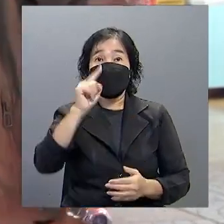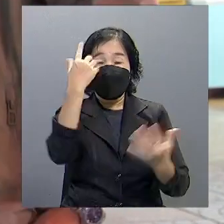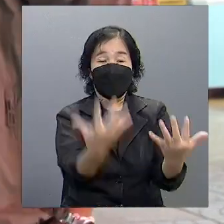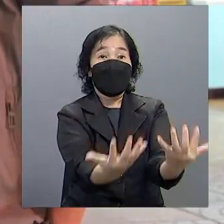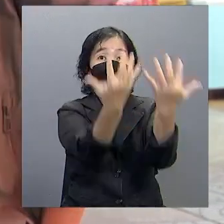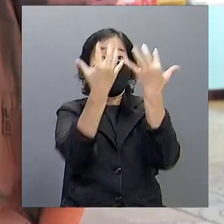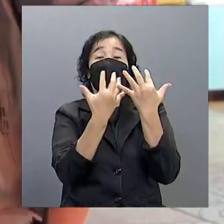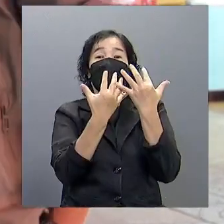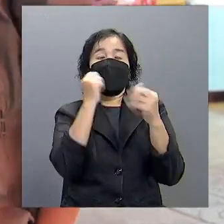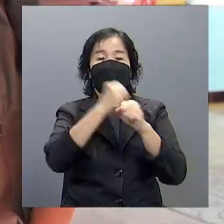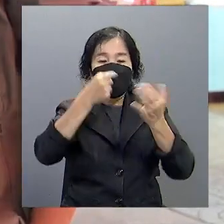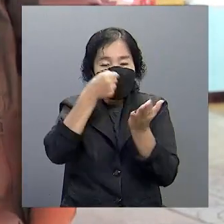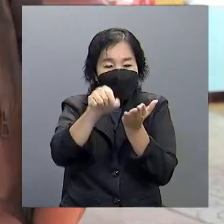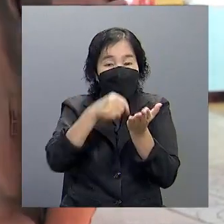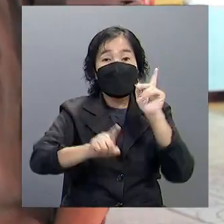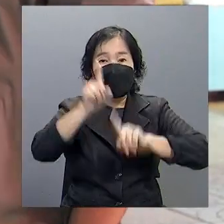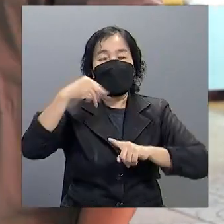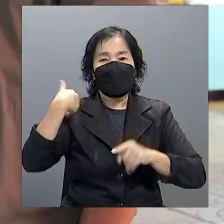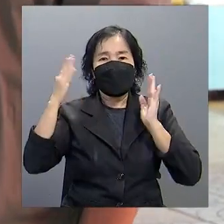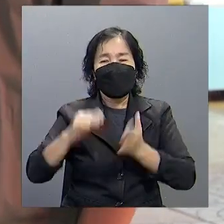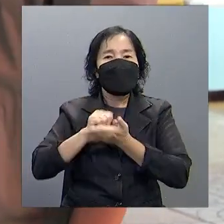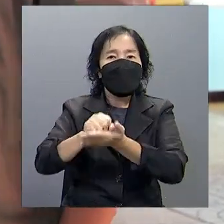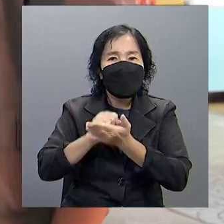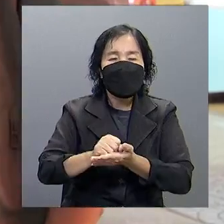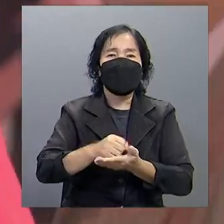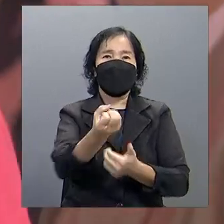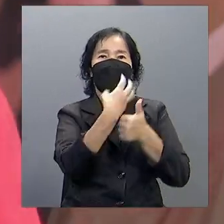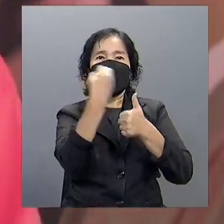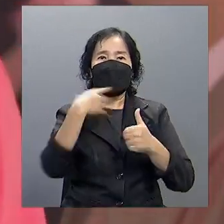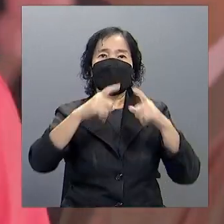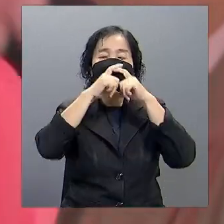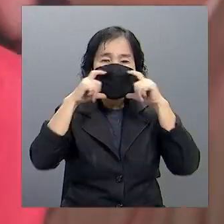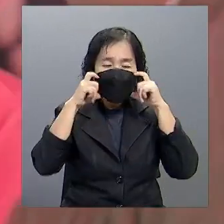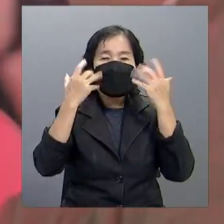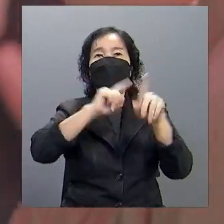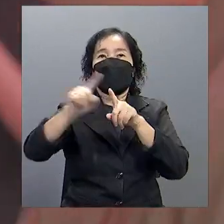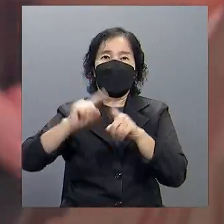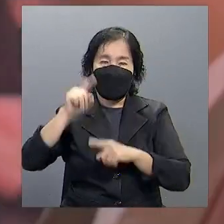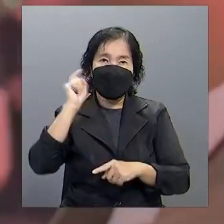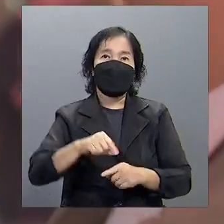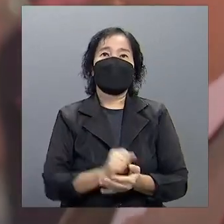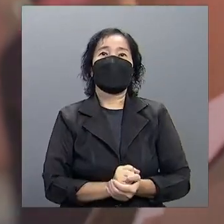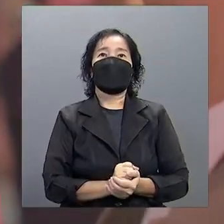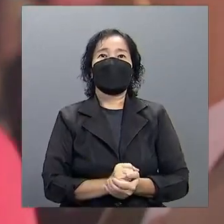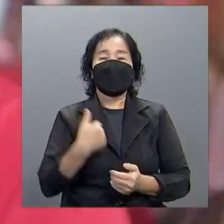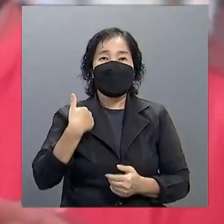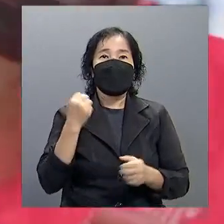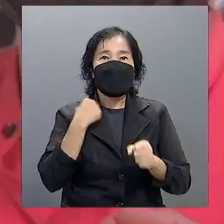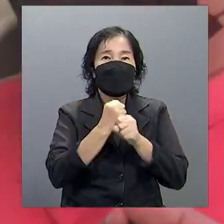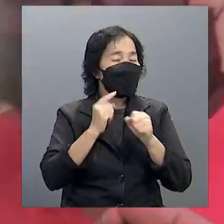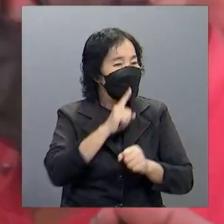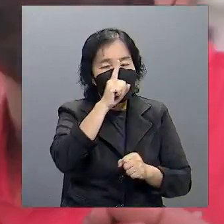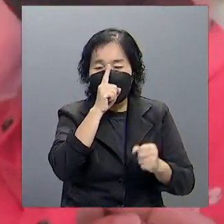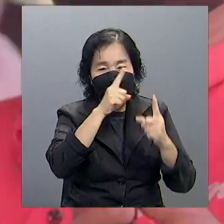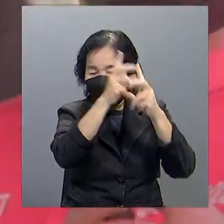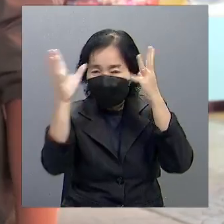ในแอปครับแล้วคนไหนมีอาการ โอเค คนนั้นก็ไปตรวจผลลบหมดครับ ลบหมด ไปตรวจมาเลยครับลบหมดเลย ทางสาธารณ